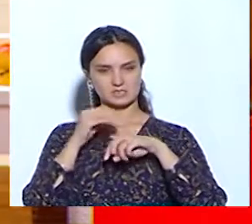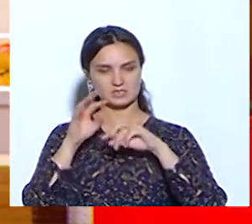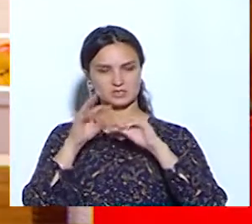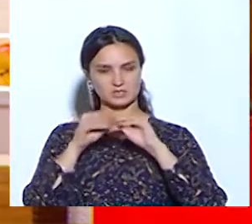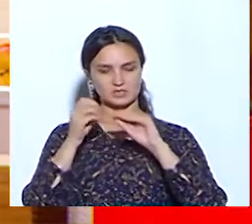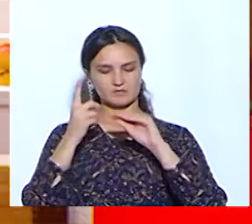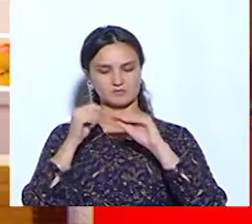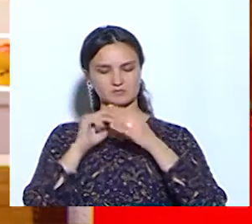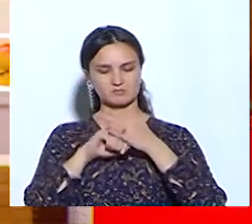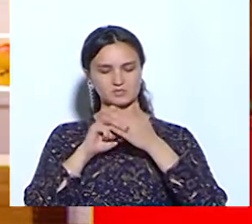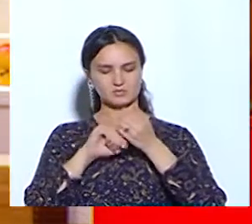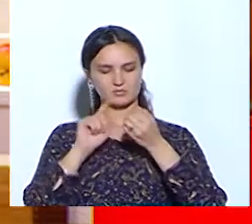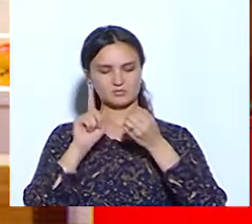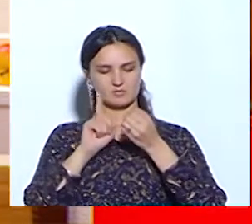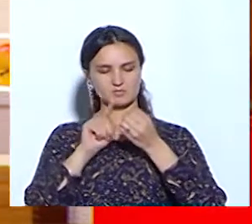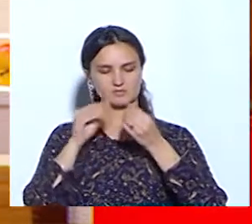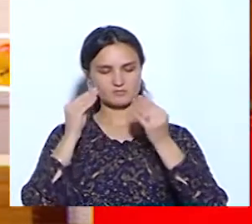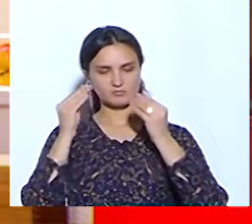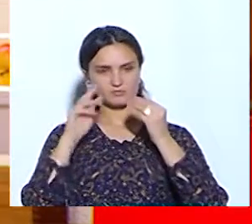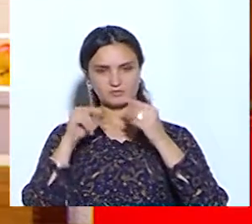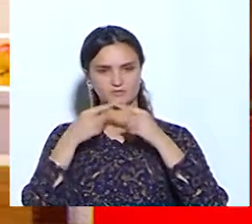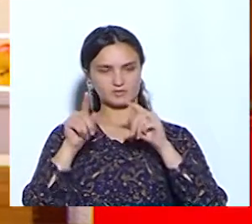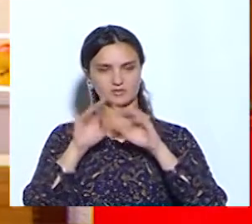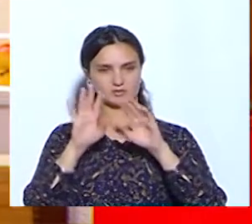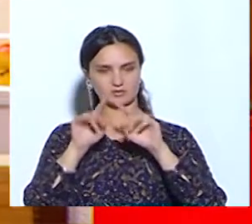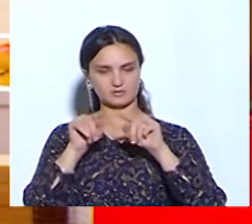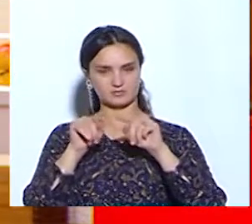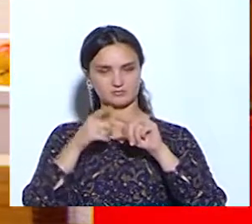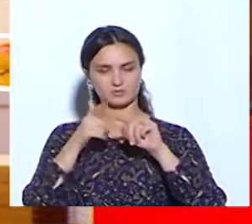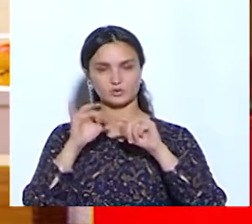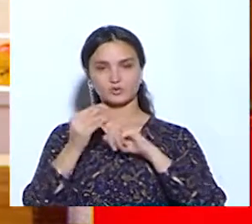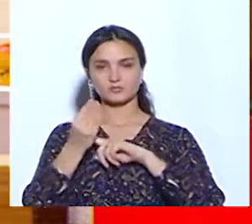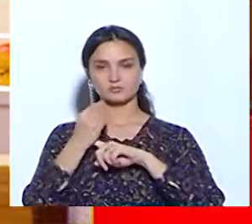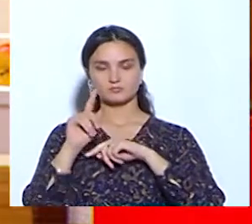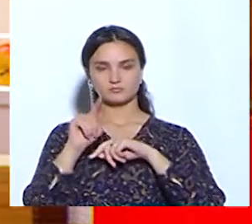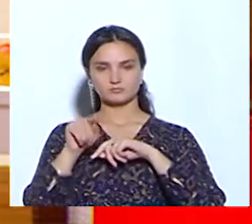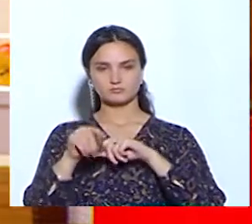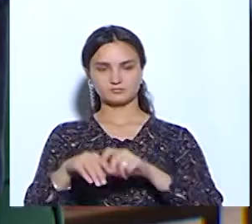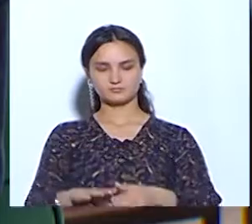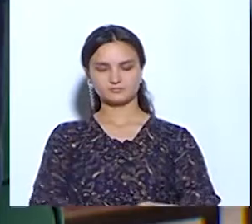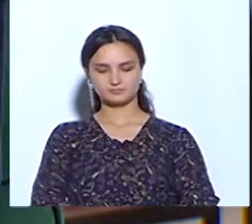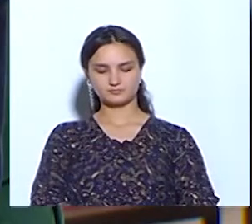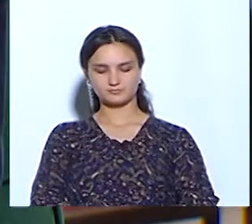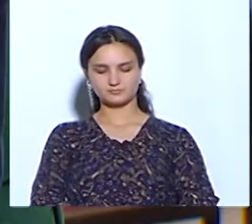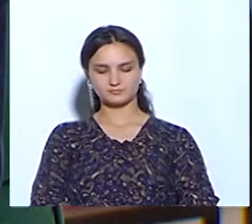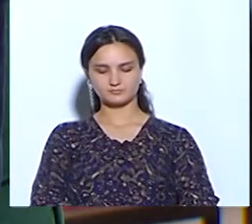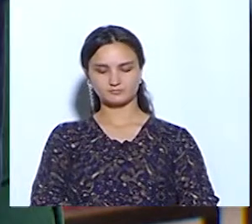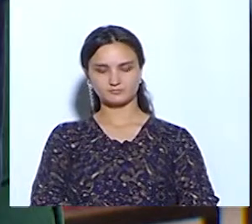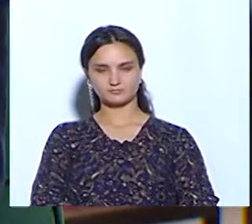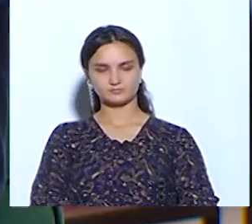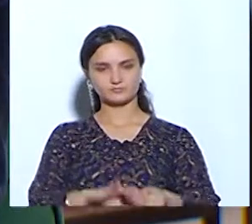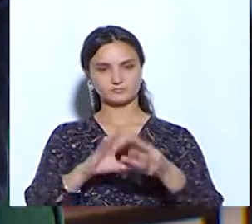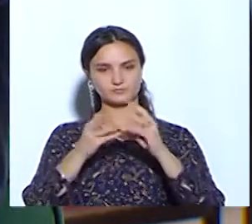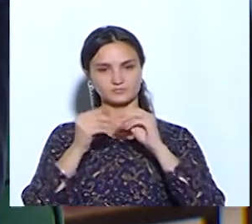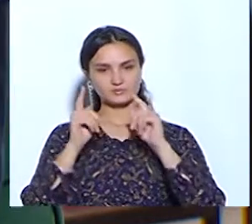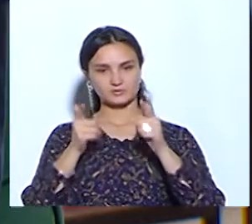ერთ არგუმენტს, რომ ასები მჟელოთ და არა სხვაგვარად. გიორგი, ხომ არაფერი გაქვთ თქვენ დასამატებელი? მე აბსოლუტურად